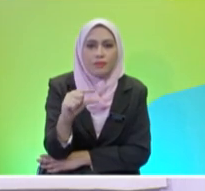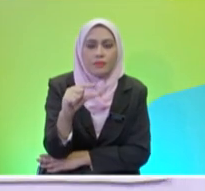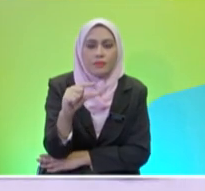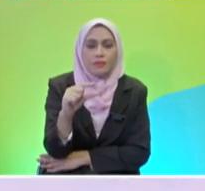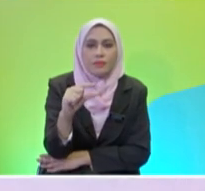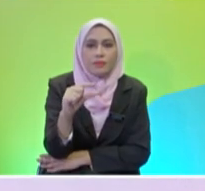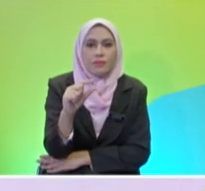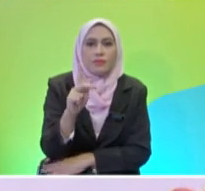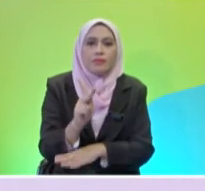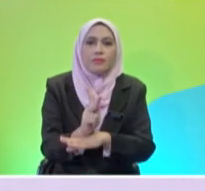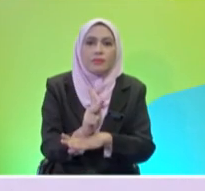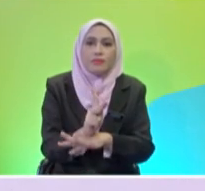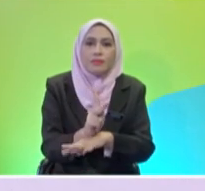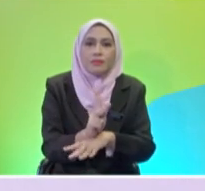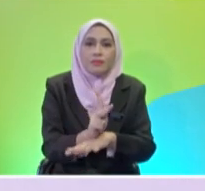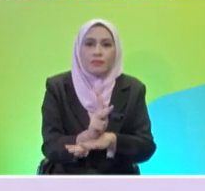P-E-P-A-P-U-N-G-T-U-N-G-T-U-N-G-T-U-N-G.